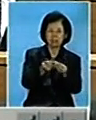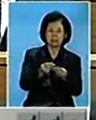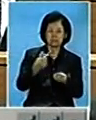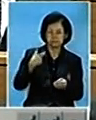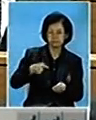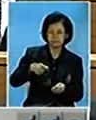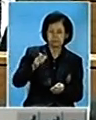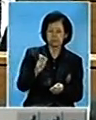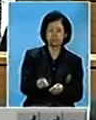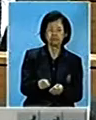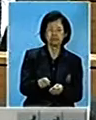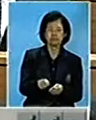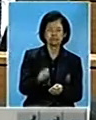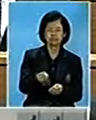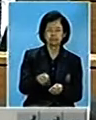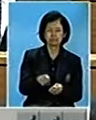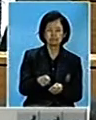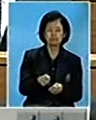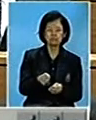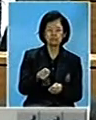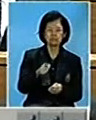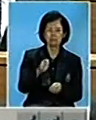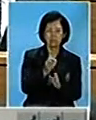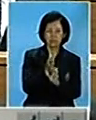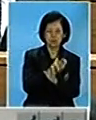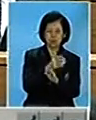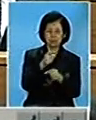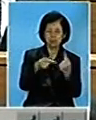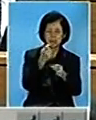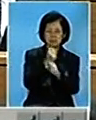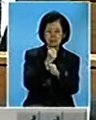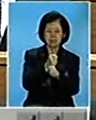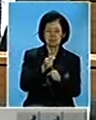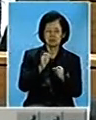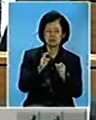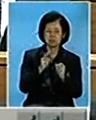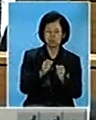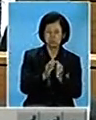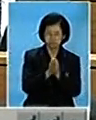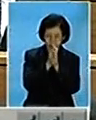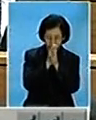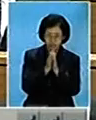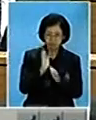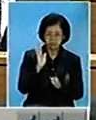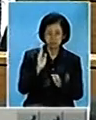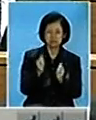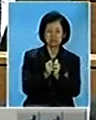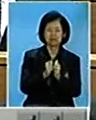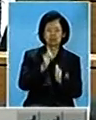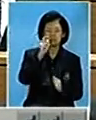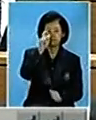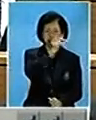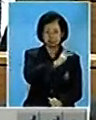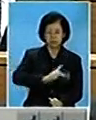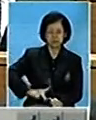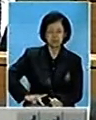าก่อนปฏิบัติหน้าที่ต้องถวายสัตย์ปฏิญาณต่อหน้าพระพักตร์พระมหากษัตริย์